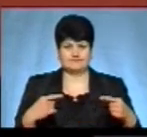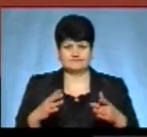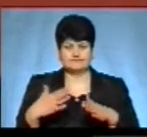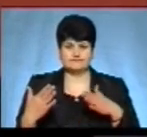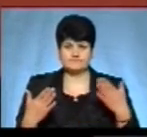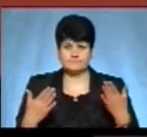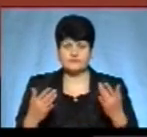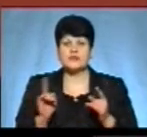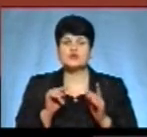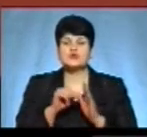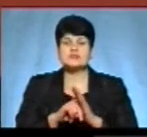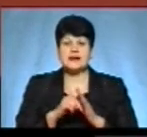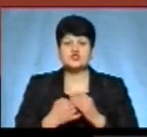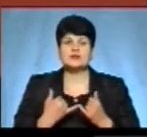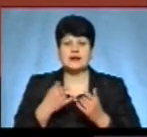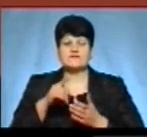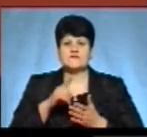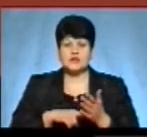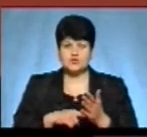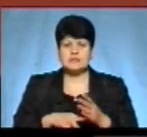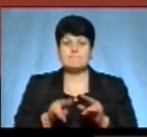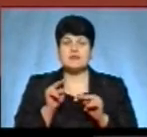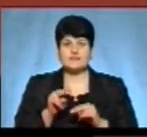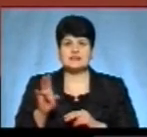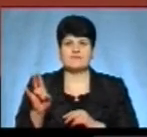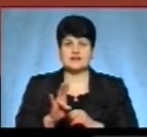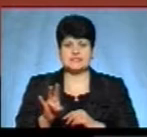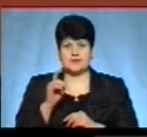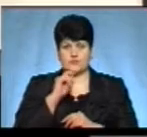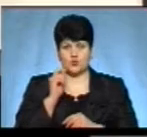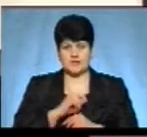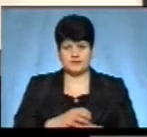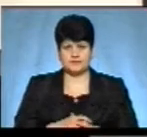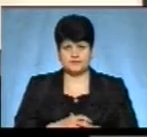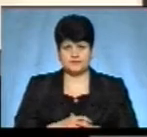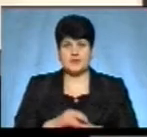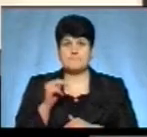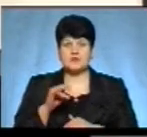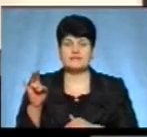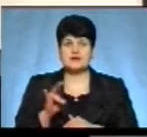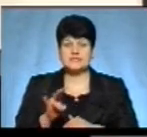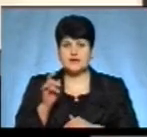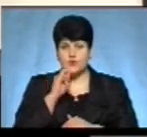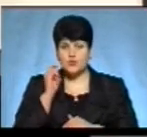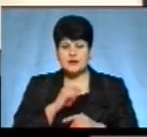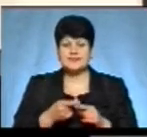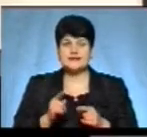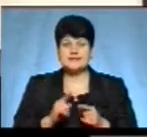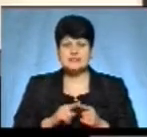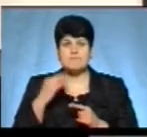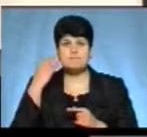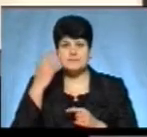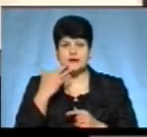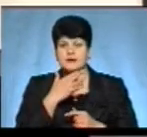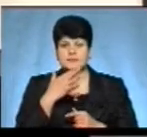означає безпосередньо для віруючих Православна Церква України? Православна Церква України – це мрія